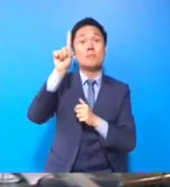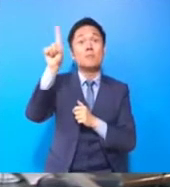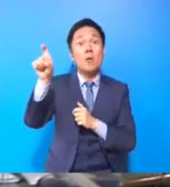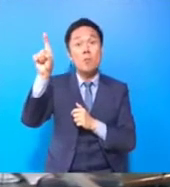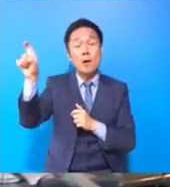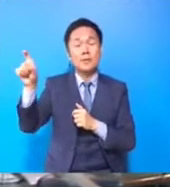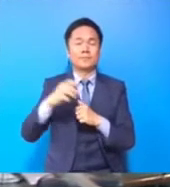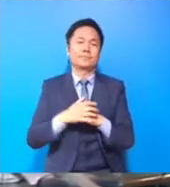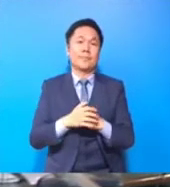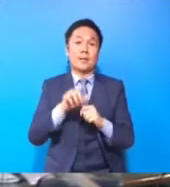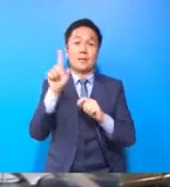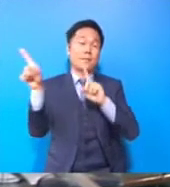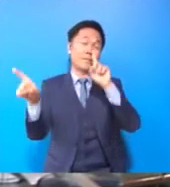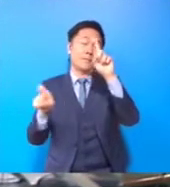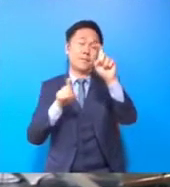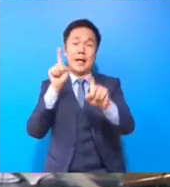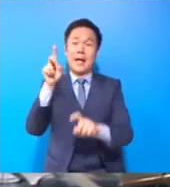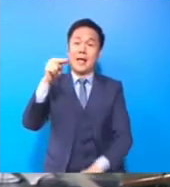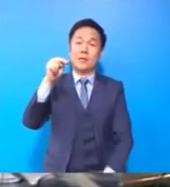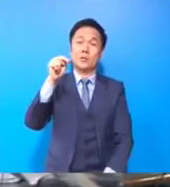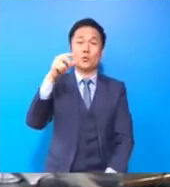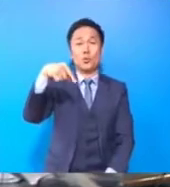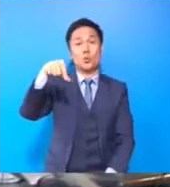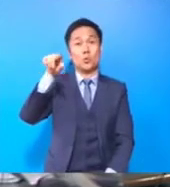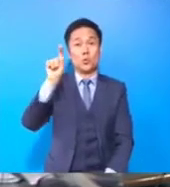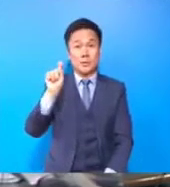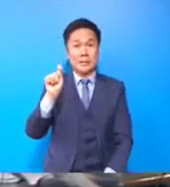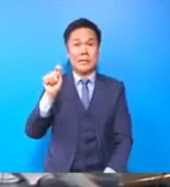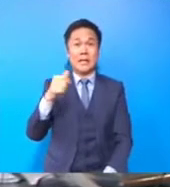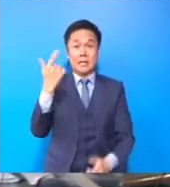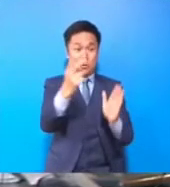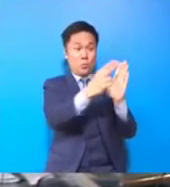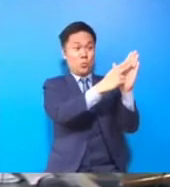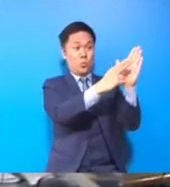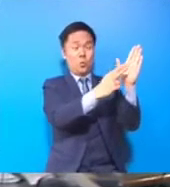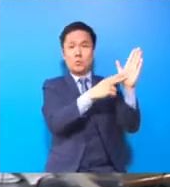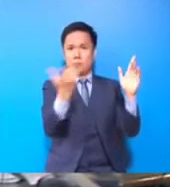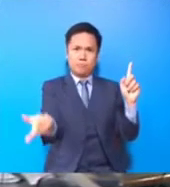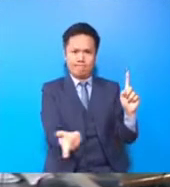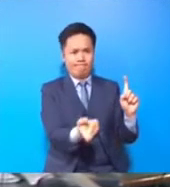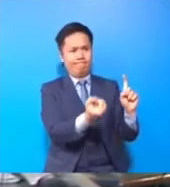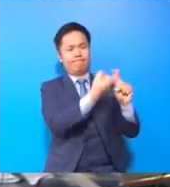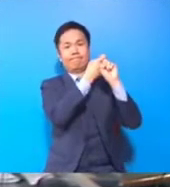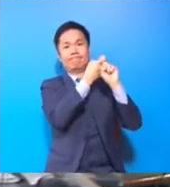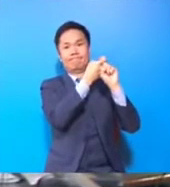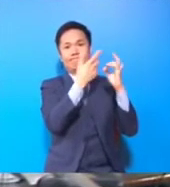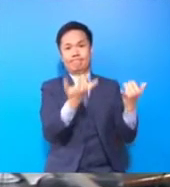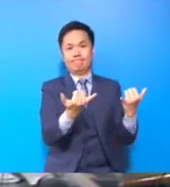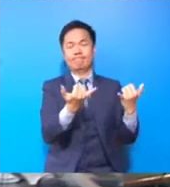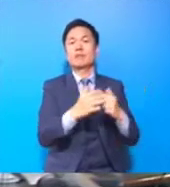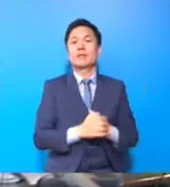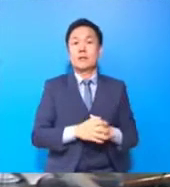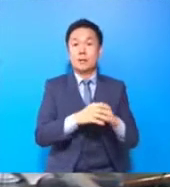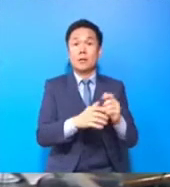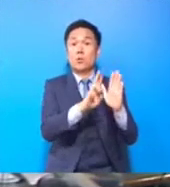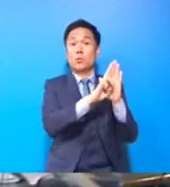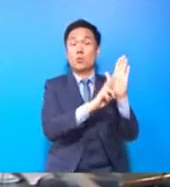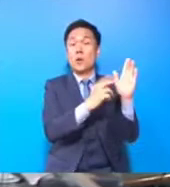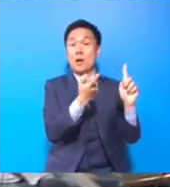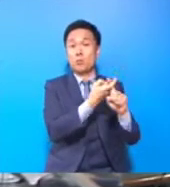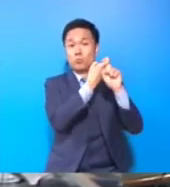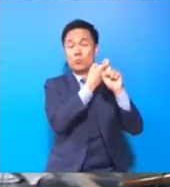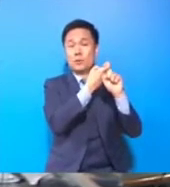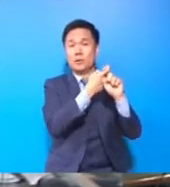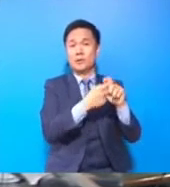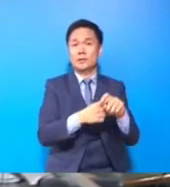yaitu pplb dalam tempo m24 bulan Project jembatan ini jangka siap untuk menaikkan ras jalan-jalan Kampung